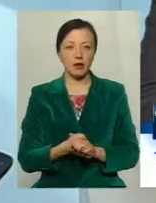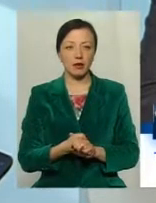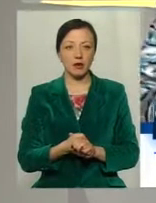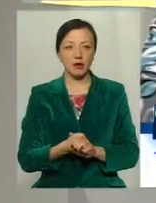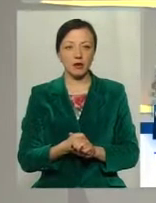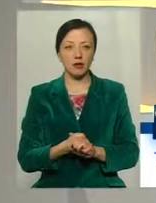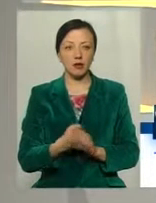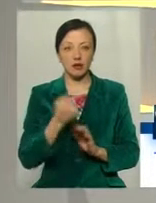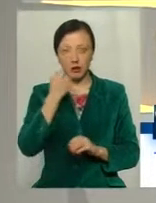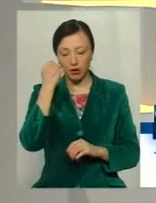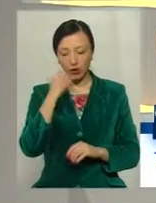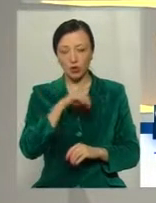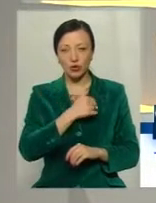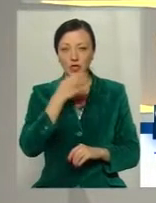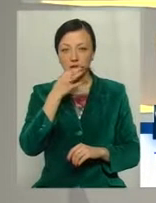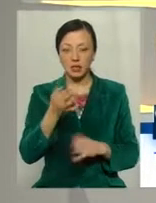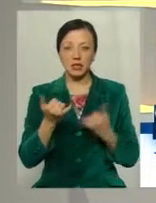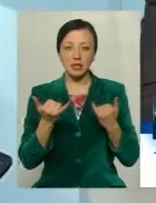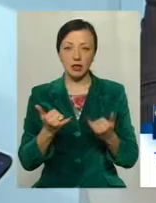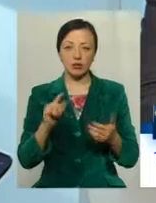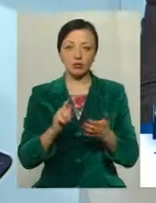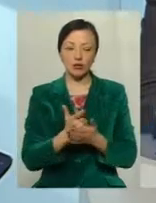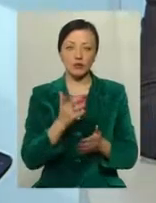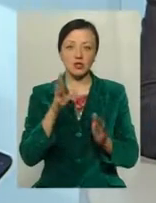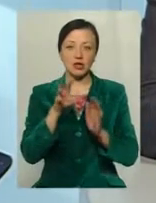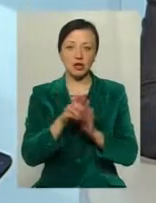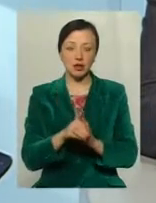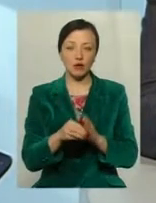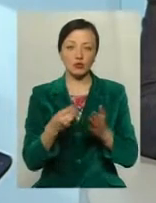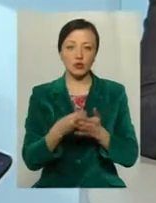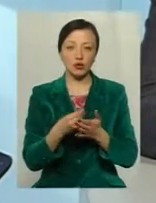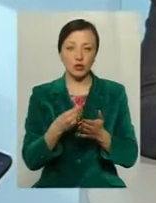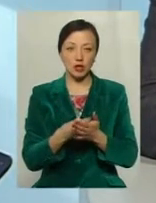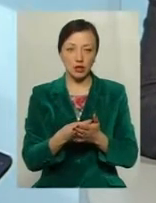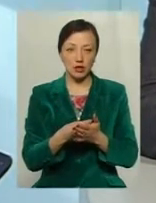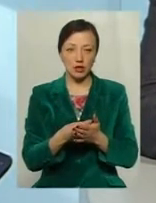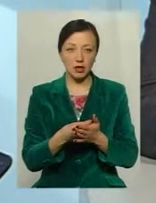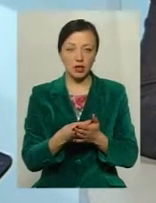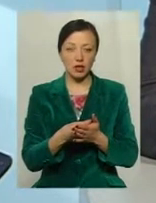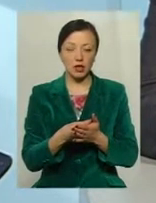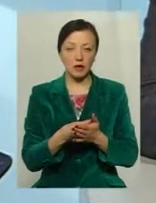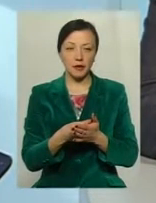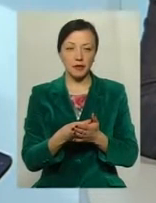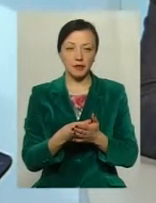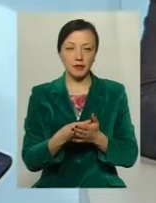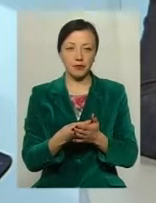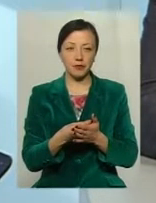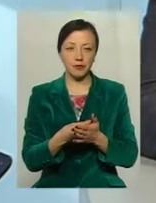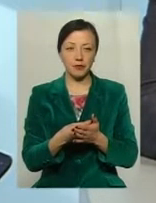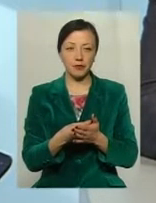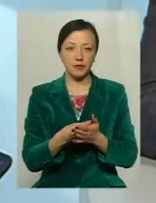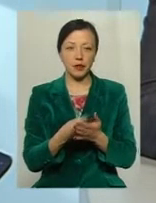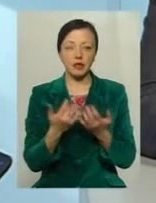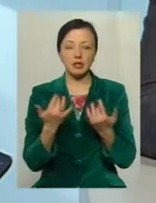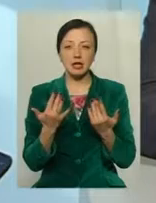людей звертається за матеріальною допомогою. І чому такі маленькі кошти закладені у вас?